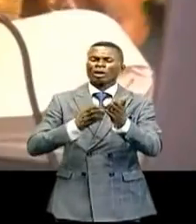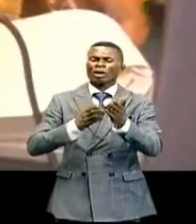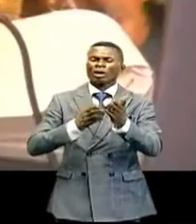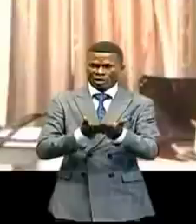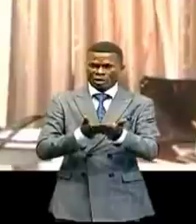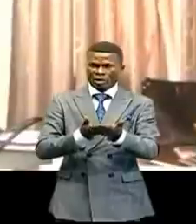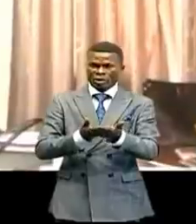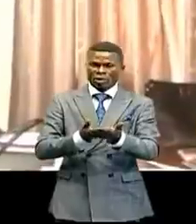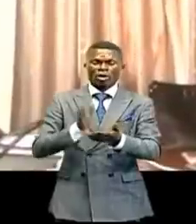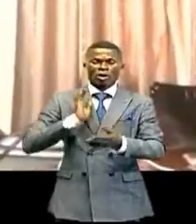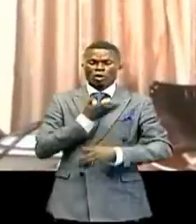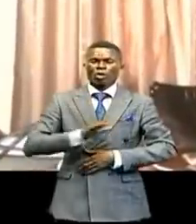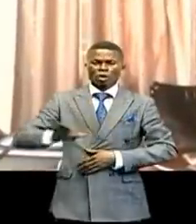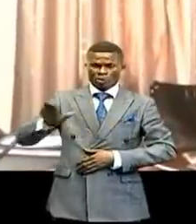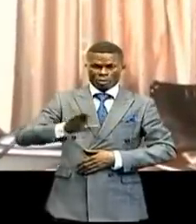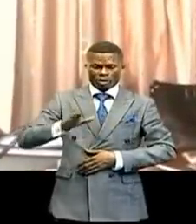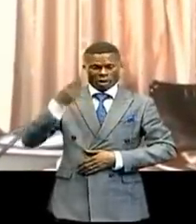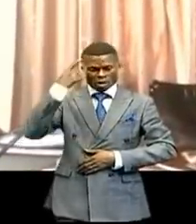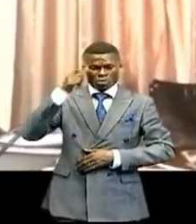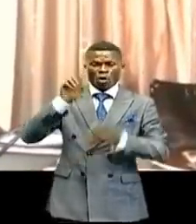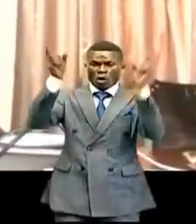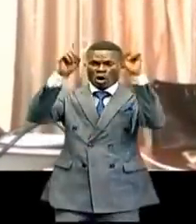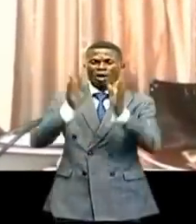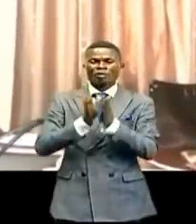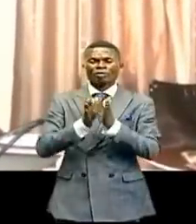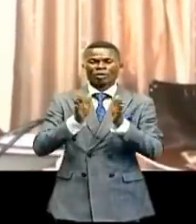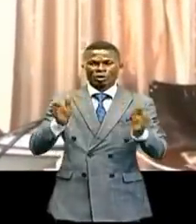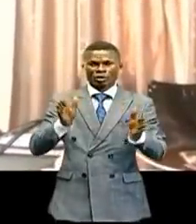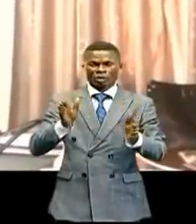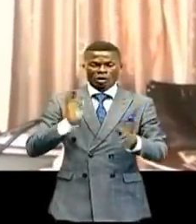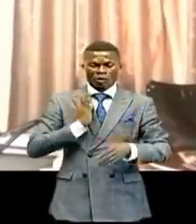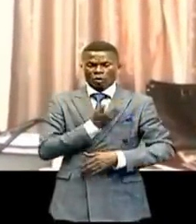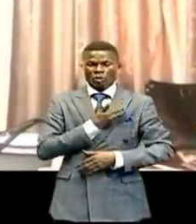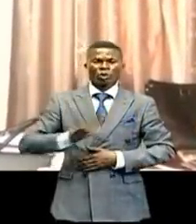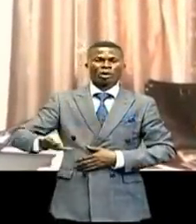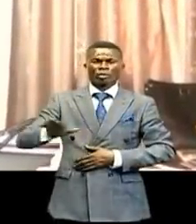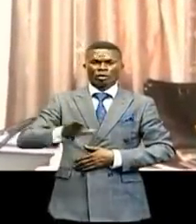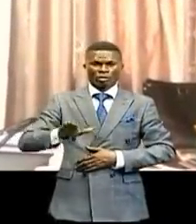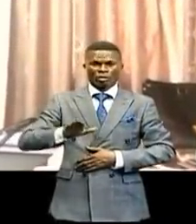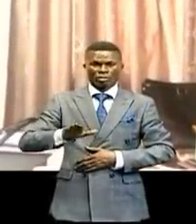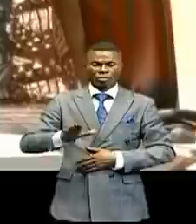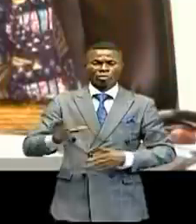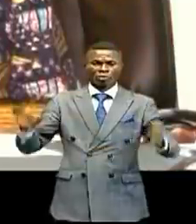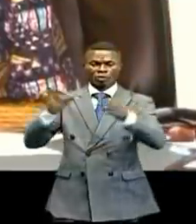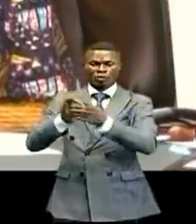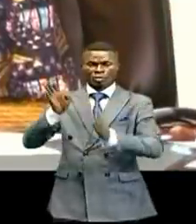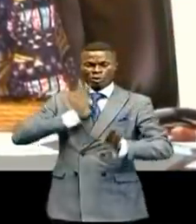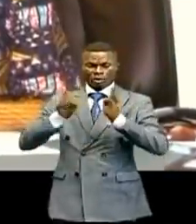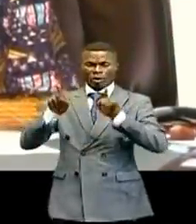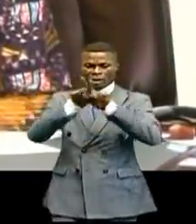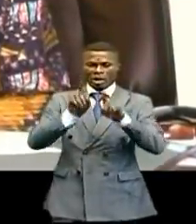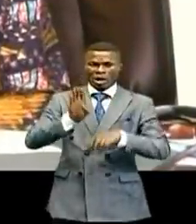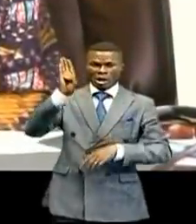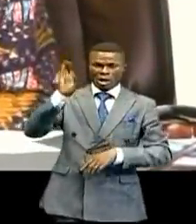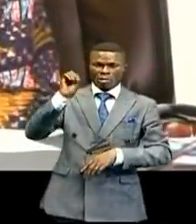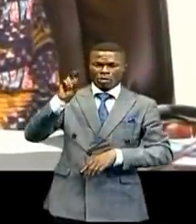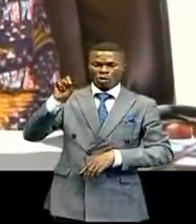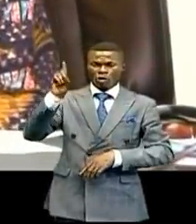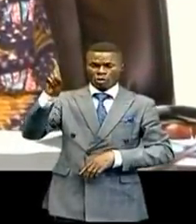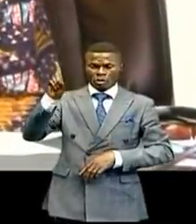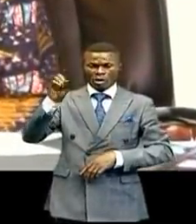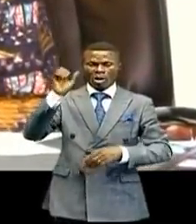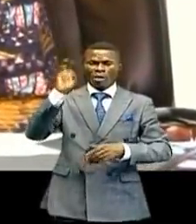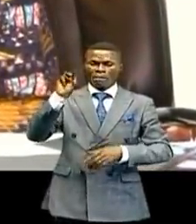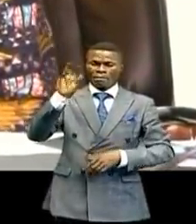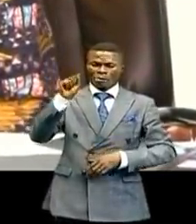la fois pour notre pays et pour le continent. Pour notre pays, elle relie Beni à Bondo, en passant par